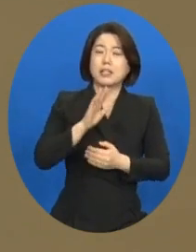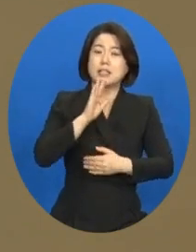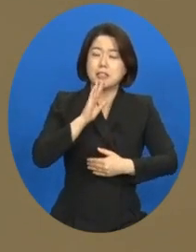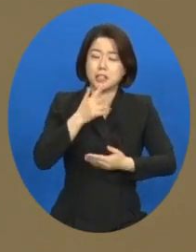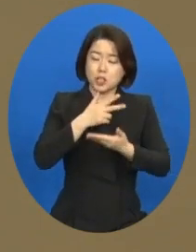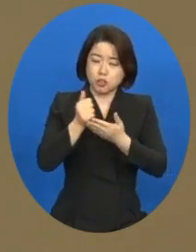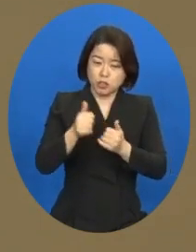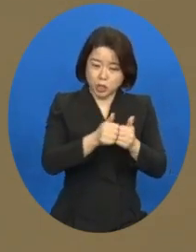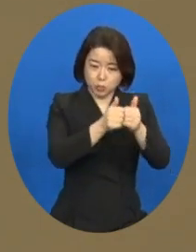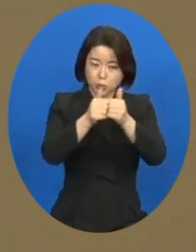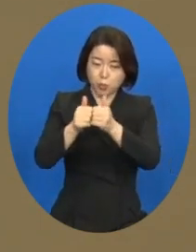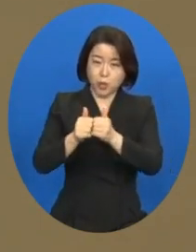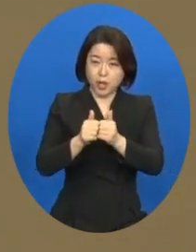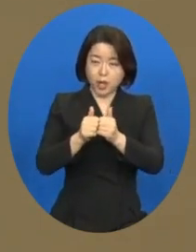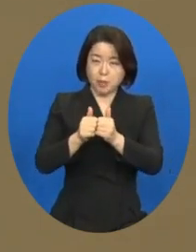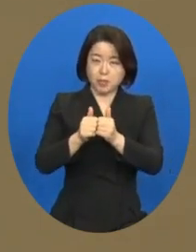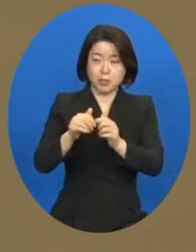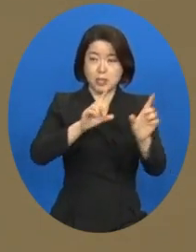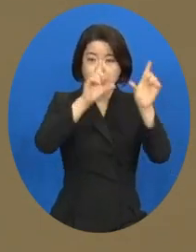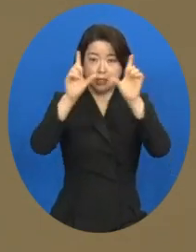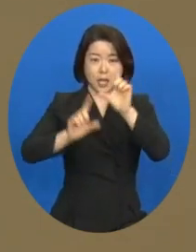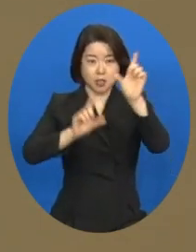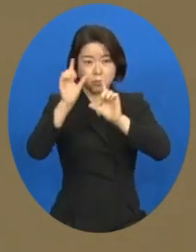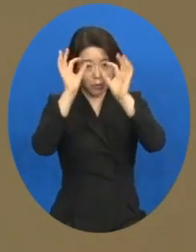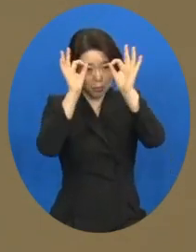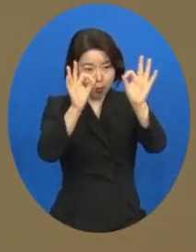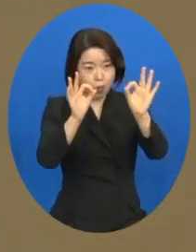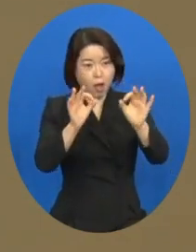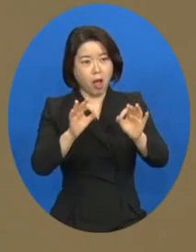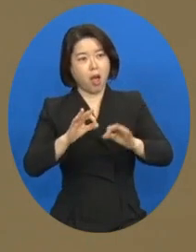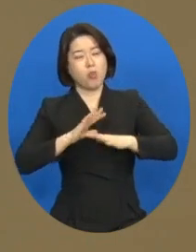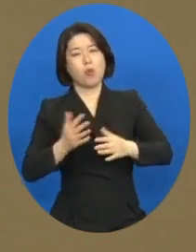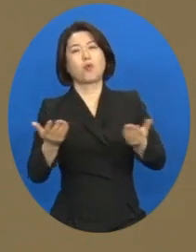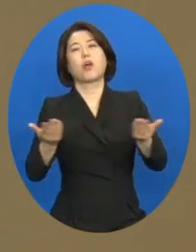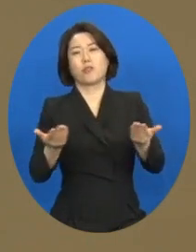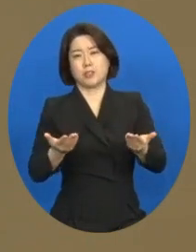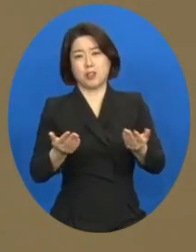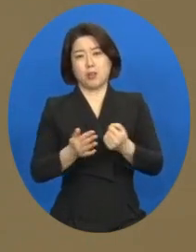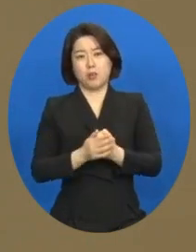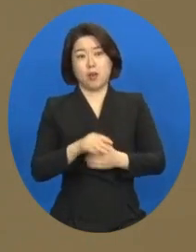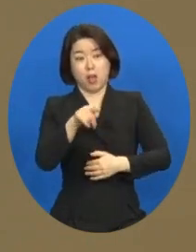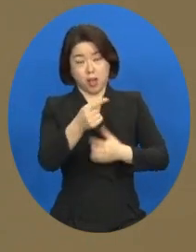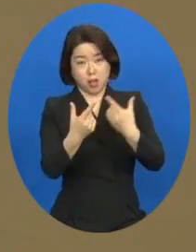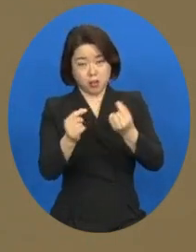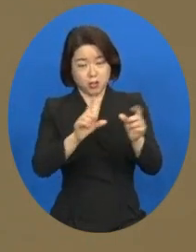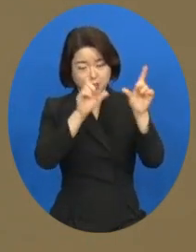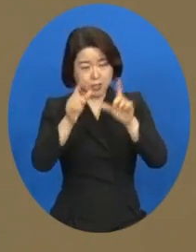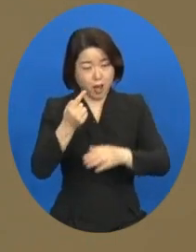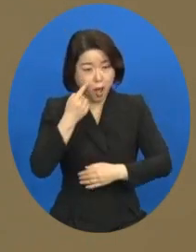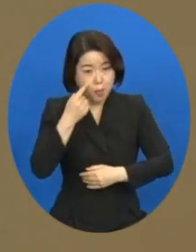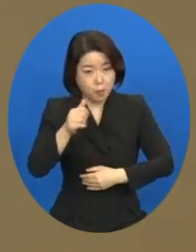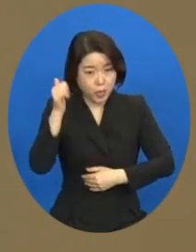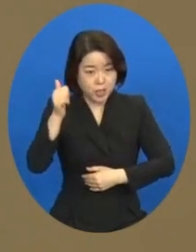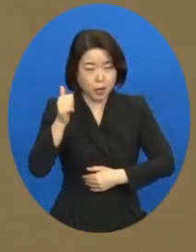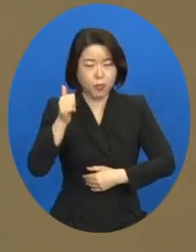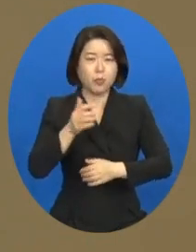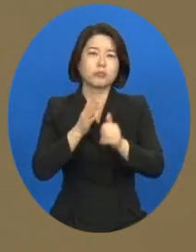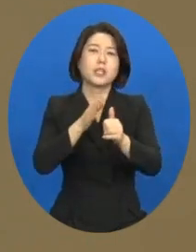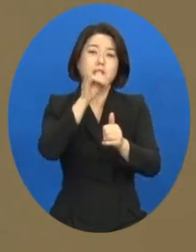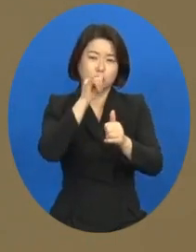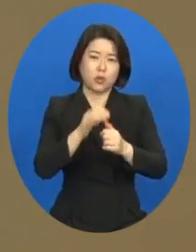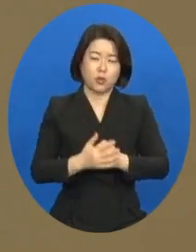삶을 사는 것을 보는 것은 놀라운 일이에요. 그렇게 살아보자고 하는 거예요. 여러분,